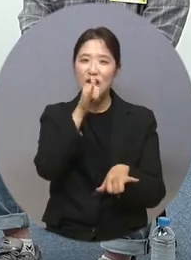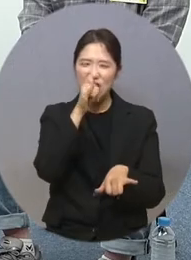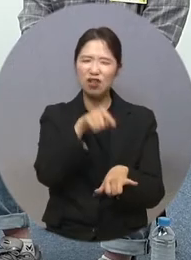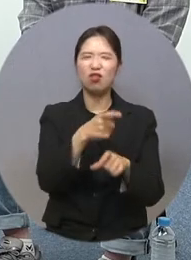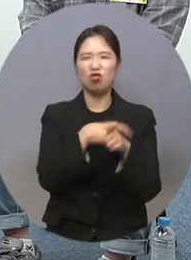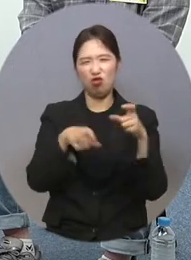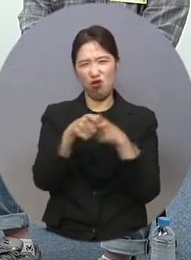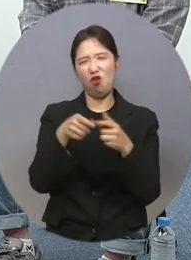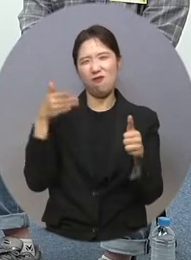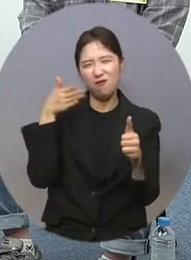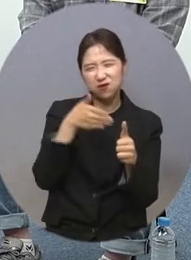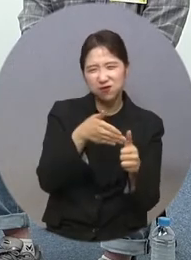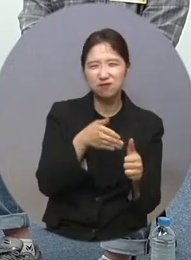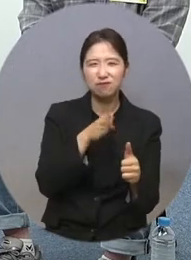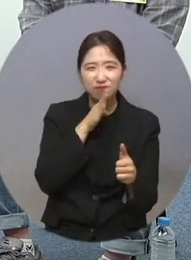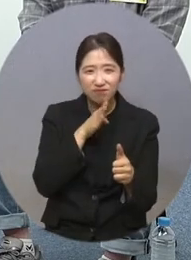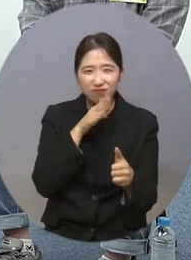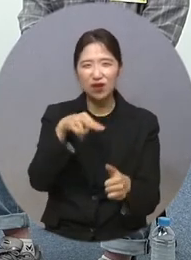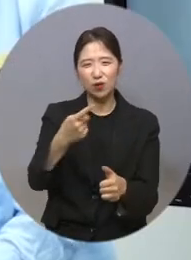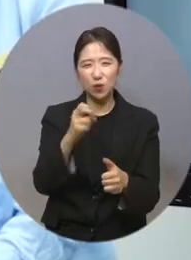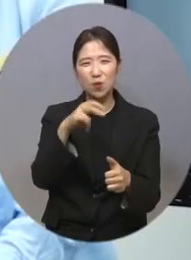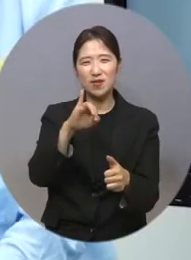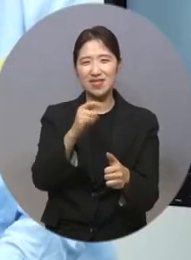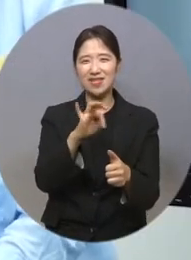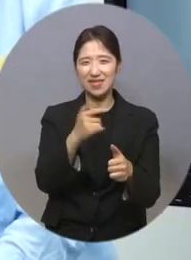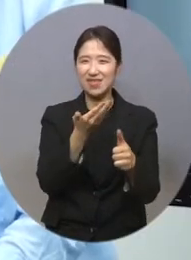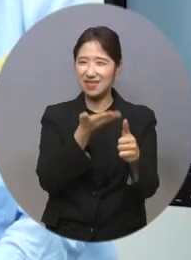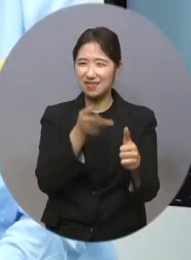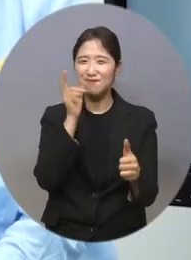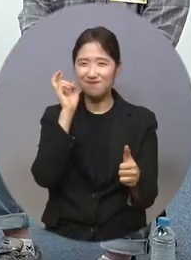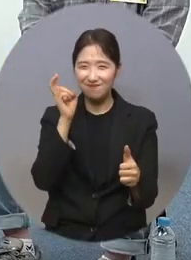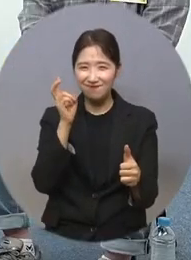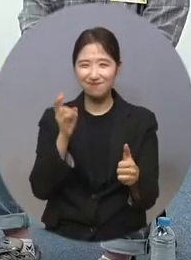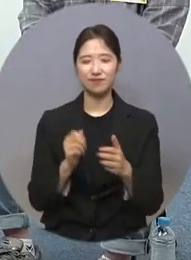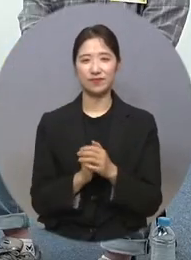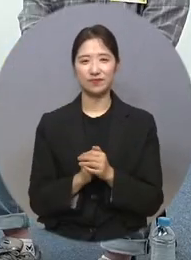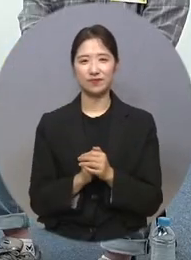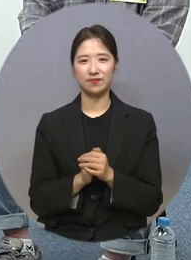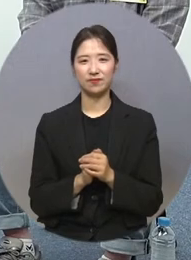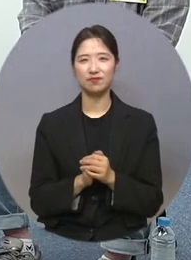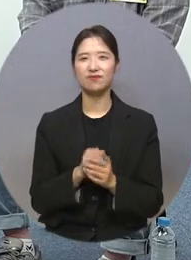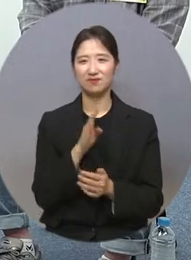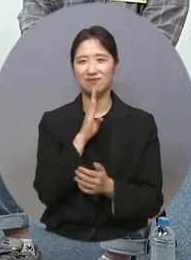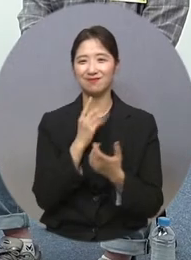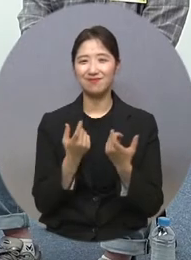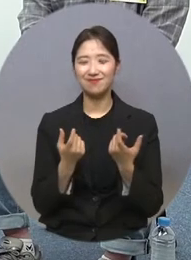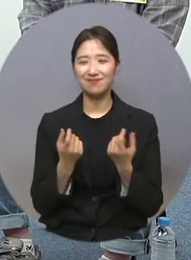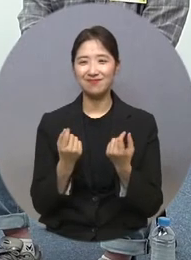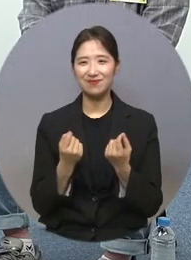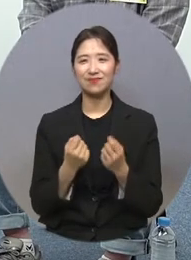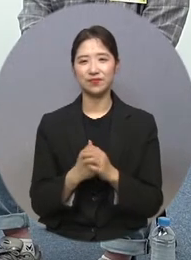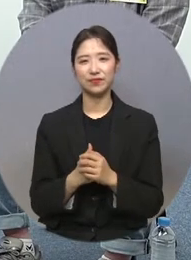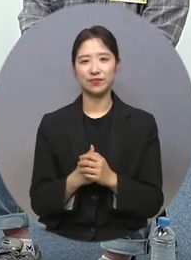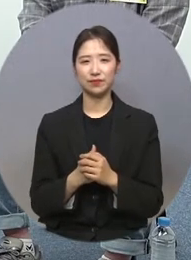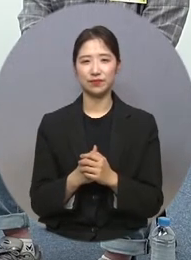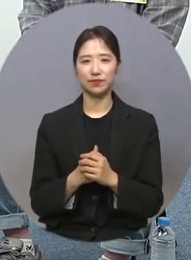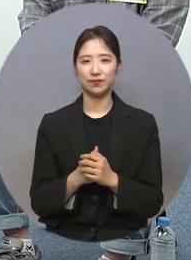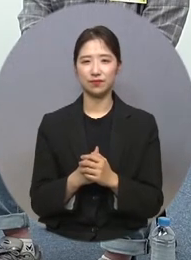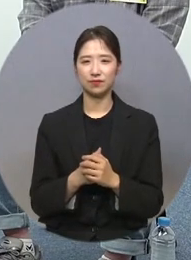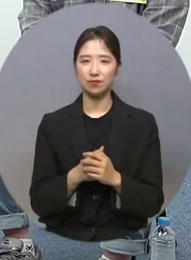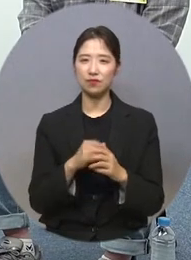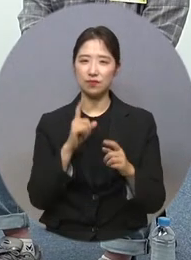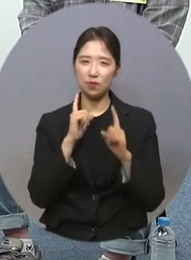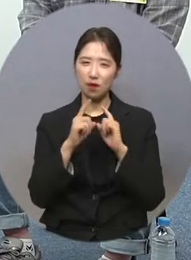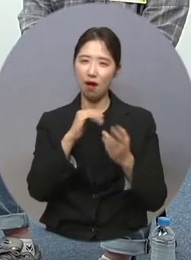자녀에게 더 이렇게 많이 역할이 가고 우리 송지훈님이 아마 그런 역할을 하셨던 것 같은데 그런 생각을 자꾸 이제 들으니까